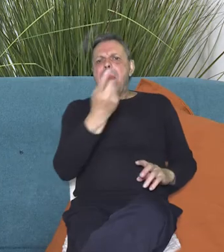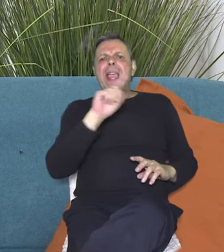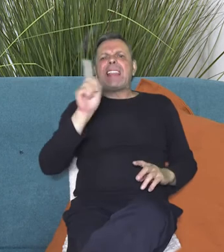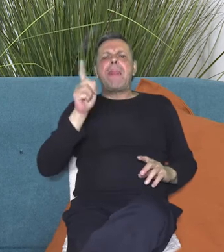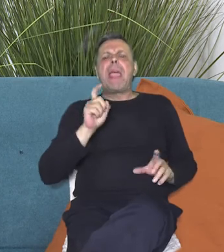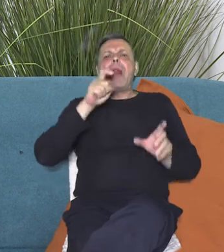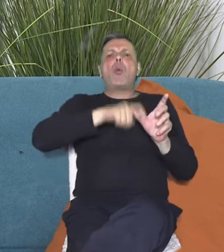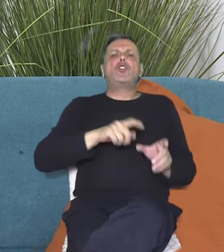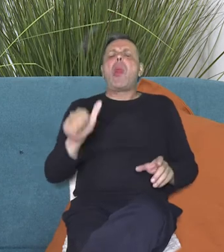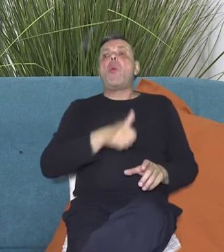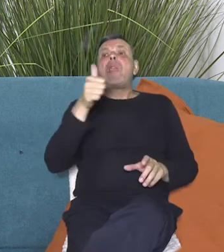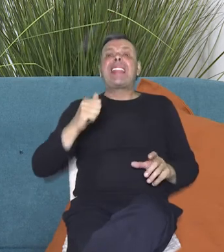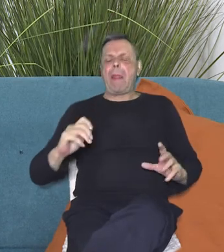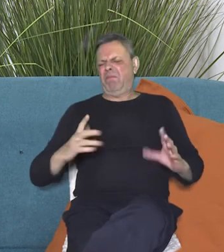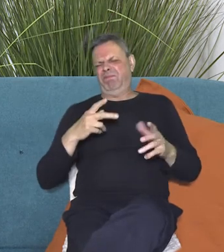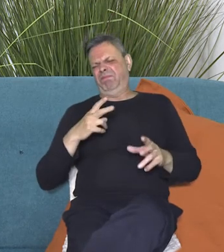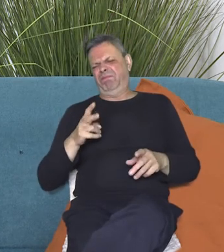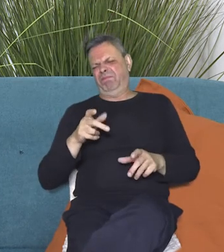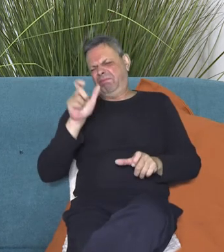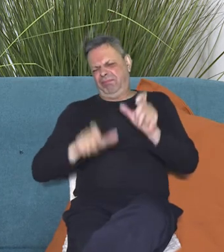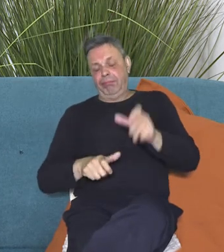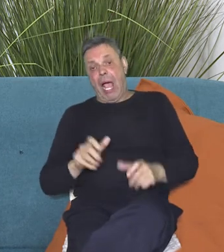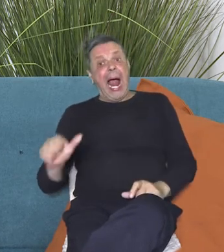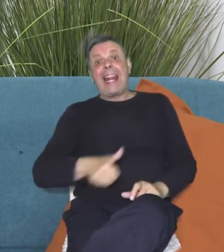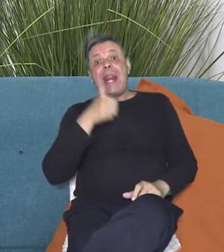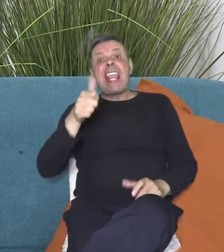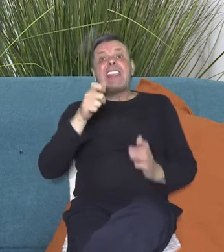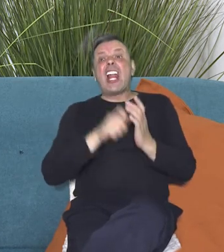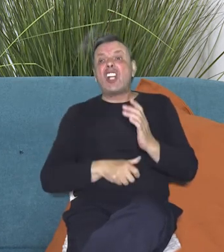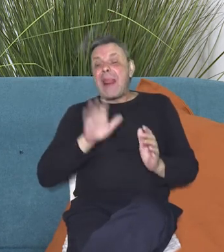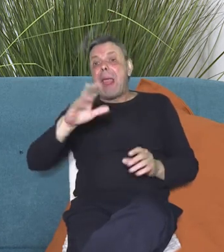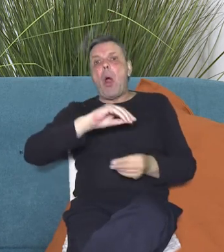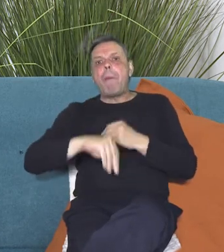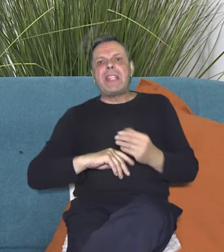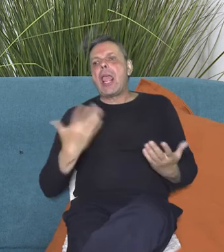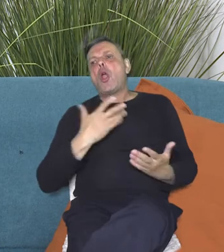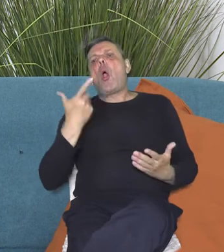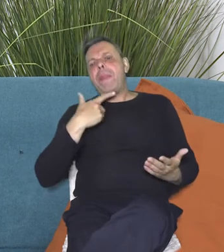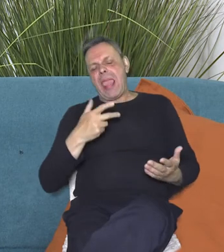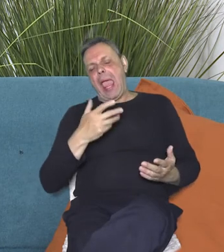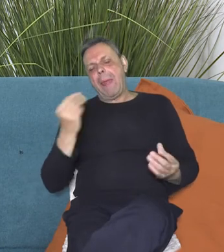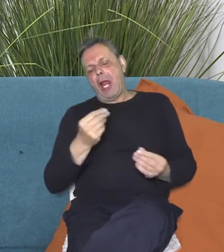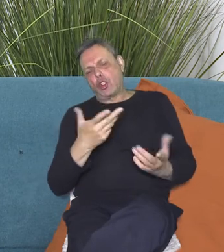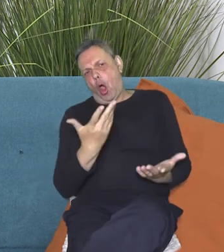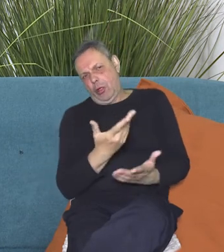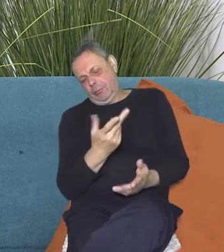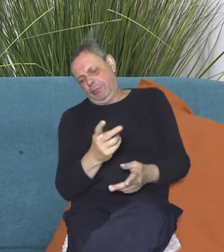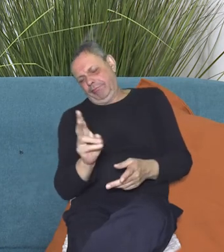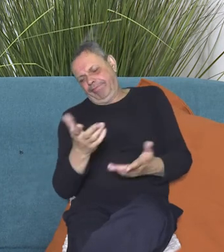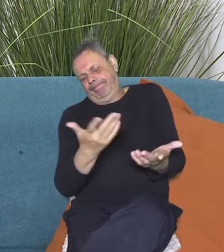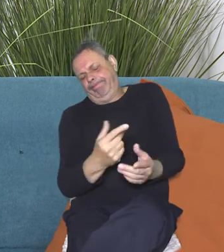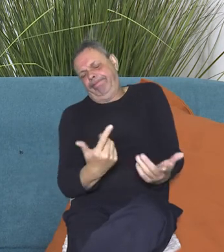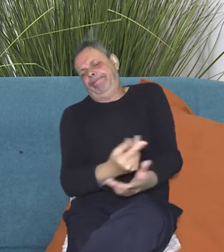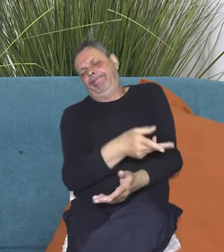i nikada nije bila uključena ni u jednom skandalu, a nema gotovo ni jednog člana njene najuže obitelji koji nije u